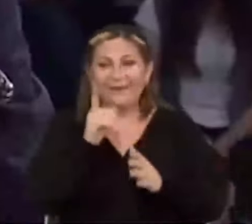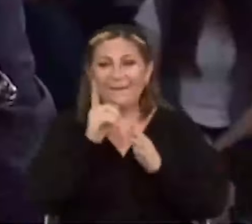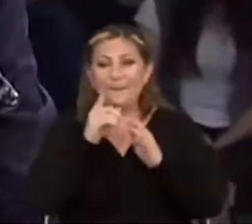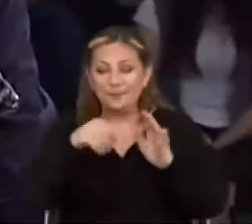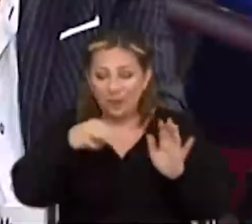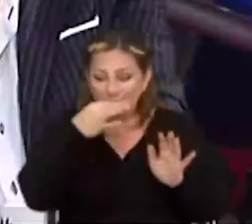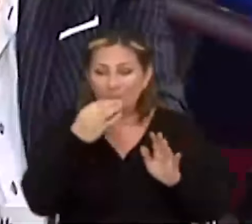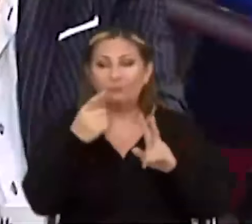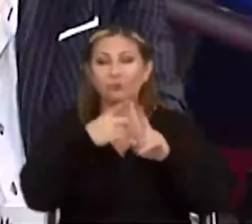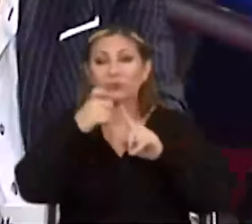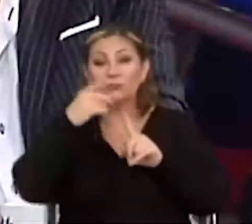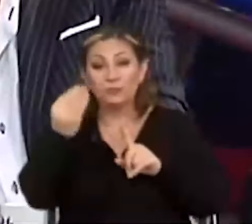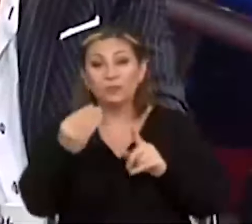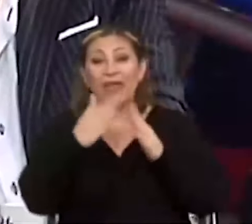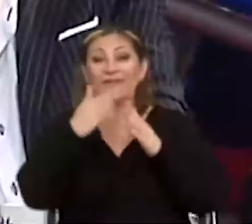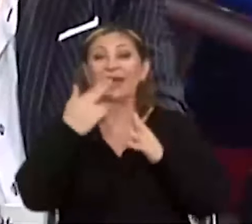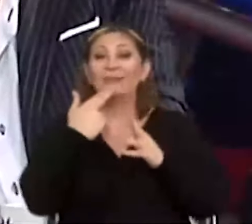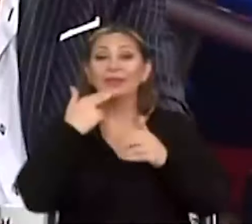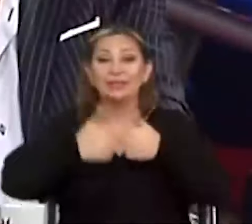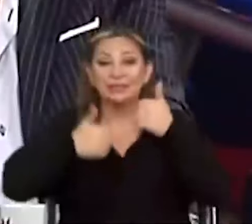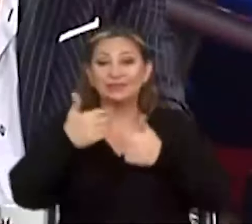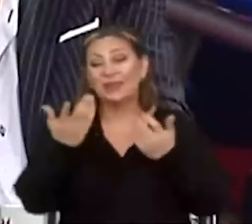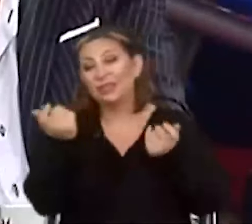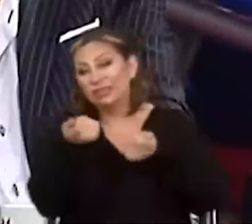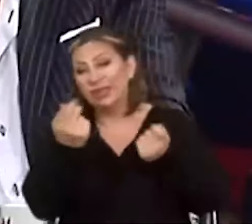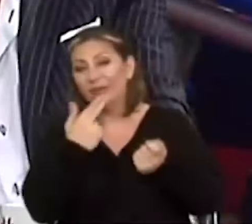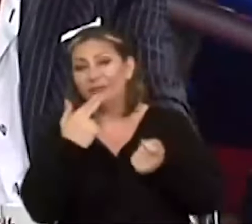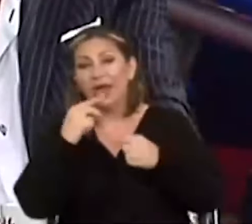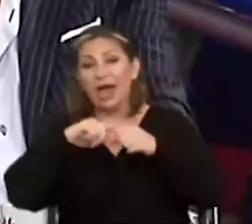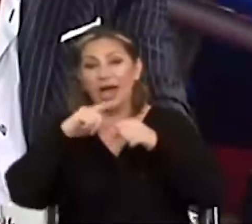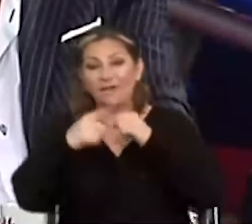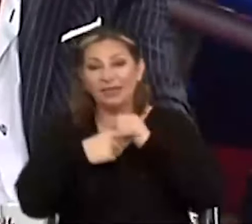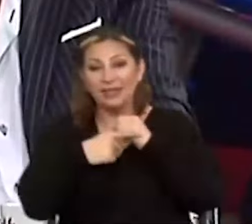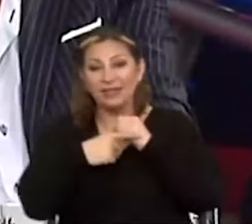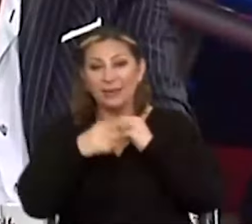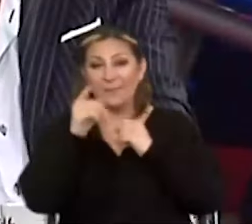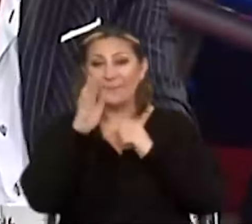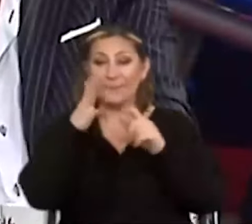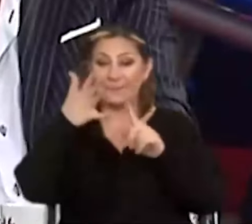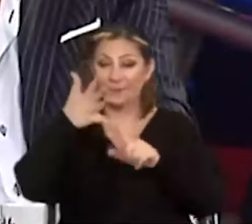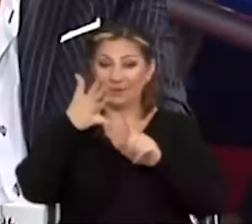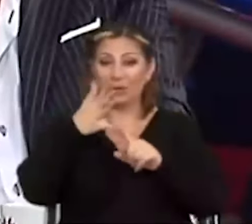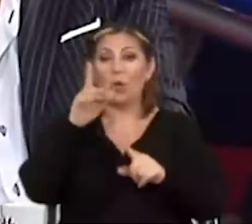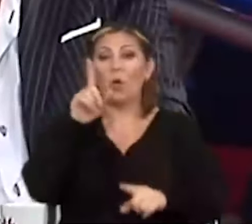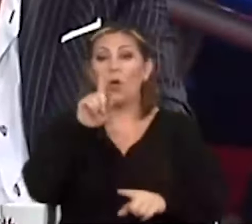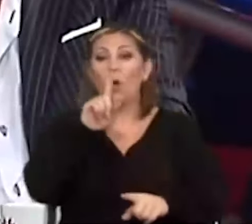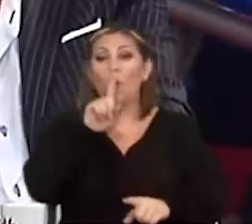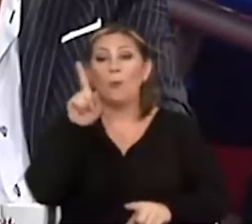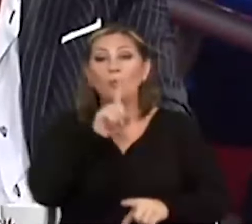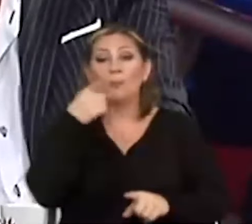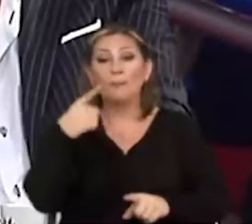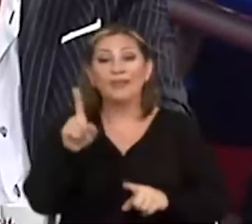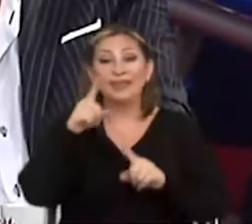tadına bakıyorum, not veriyorum. Ev hanımları yarışıyor veya çalışan hanımlar. Çok güzel. Haftanın 5. günü 10.000 TL para